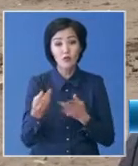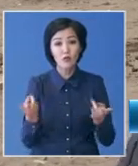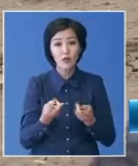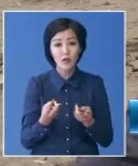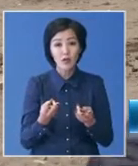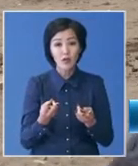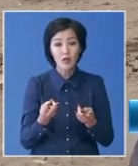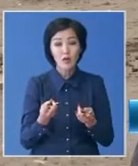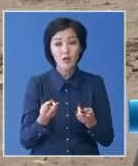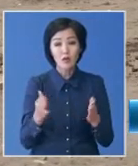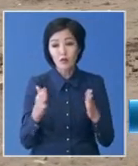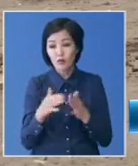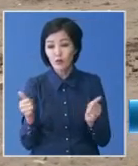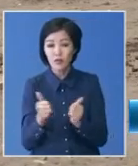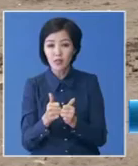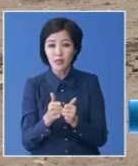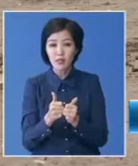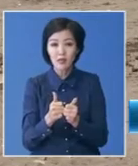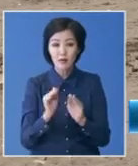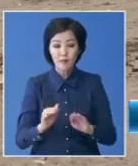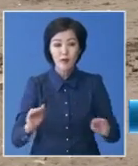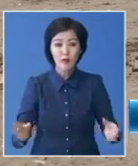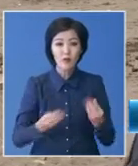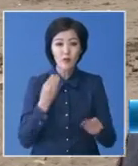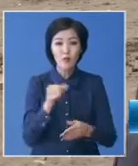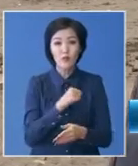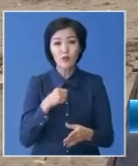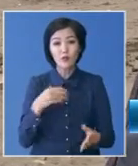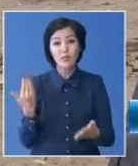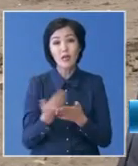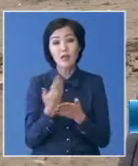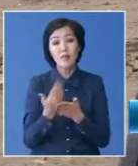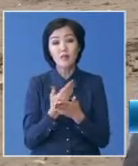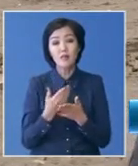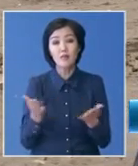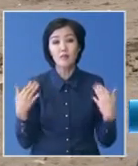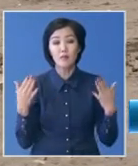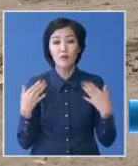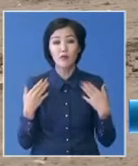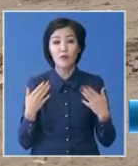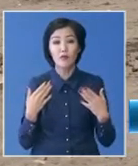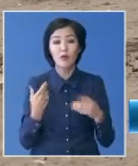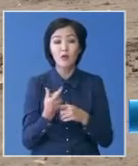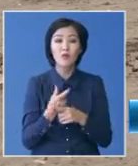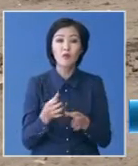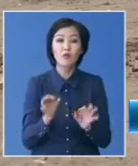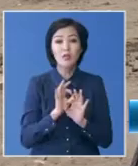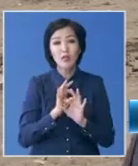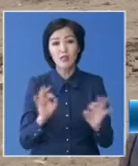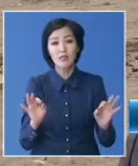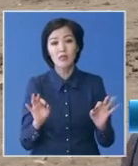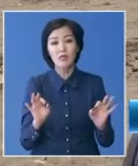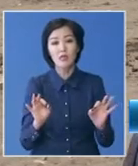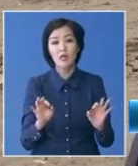келіп, немерелерімізді ойнатып, жүгіртіп қойып, біз өзіміз демалып, әңгімелесіп отырсақ, бұл не деген тамаша, бұл қандай жақсы